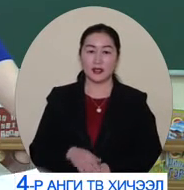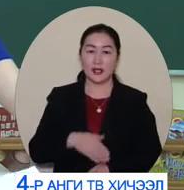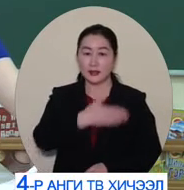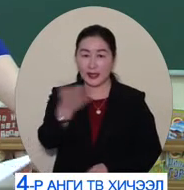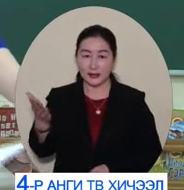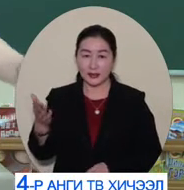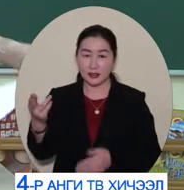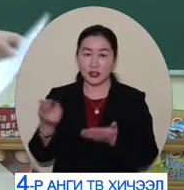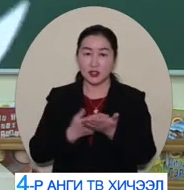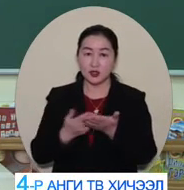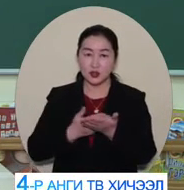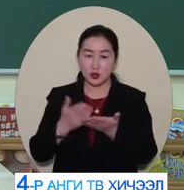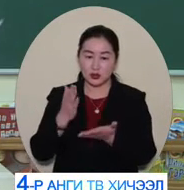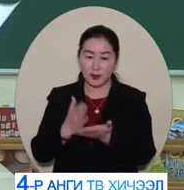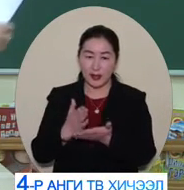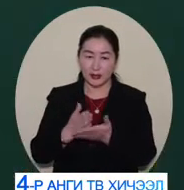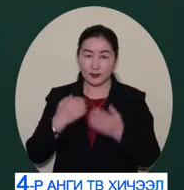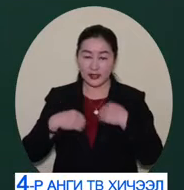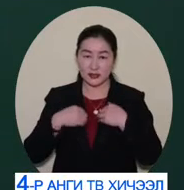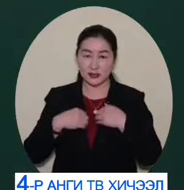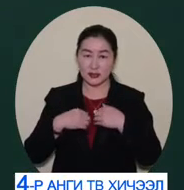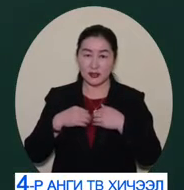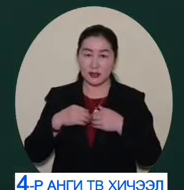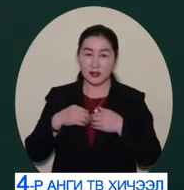тухайн тэгш үзэгтийг хийж үзүүлье.